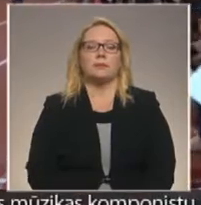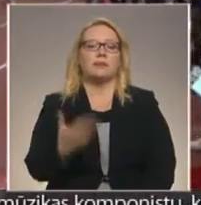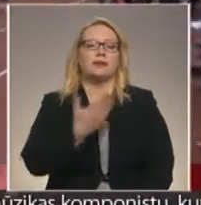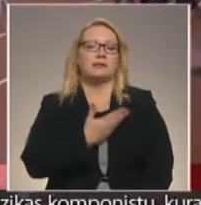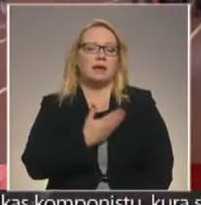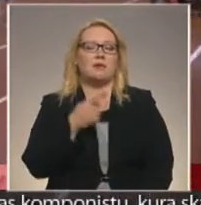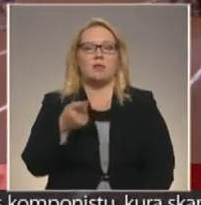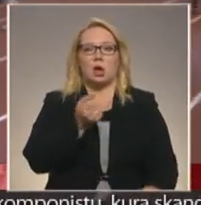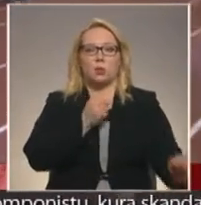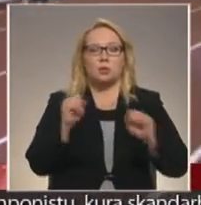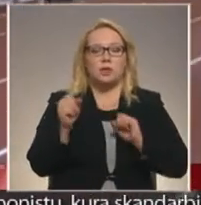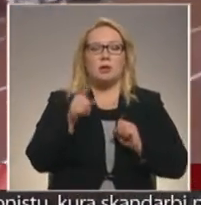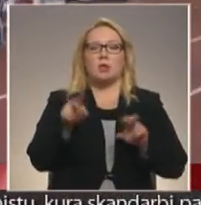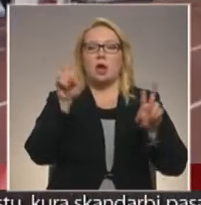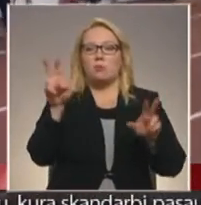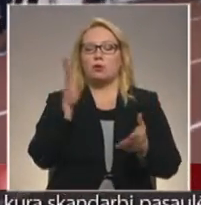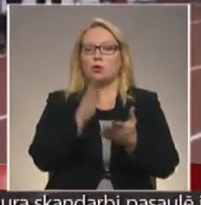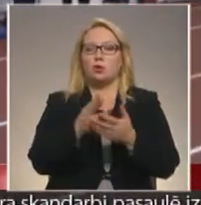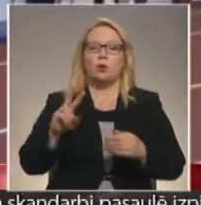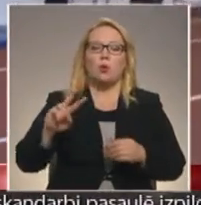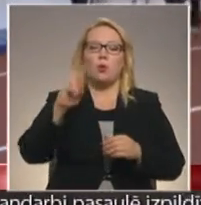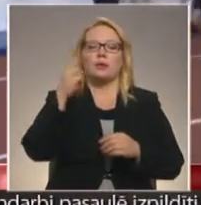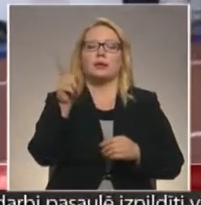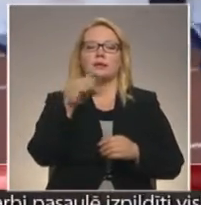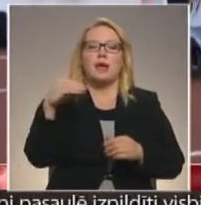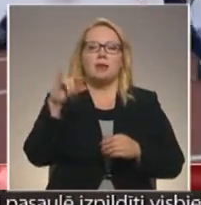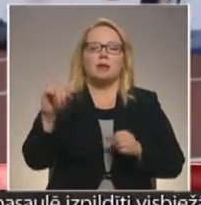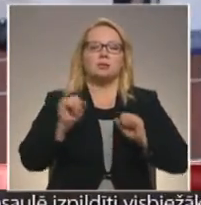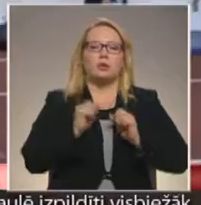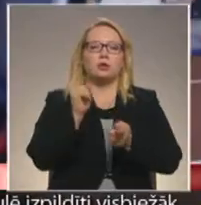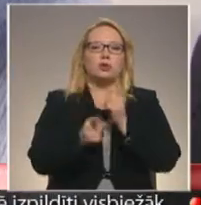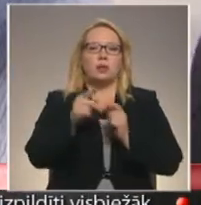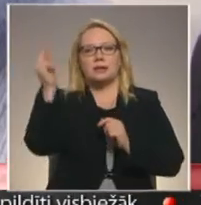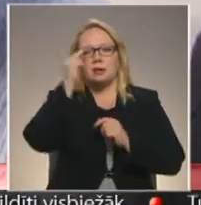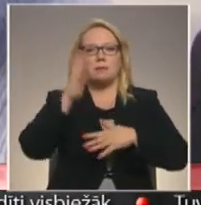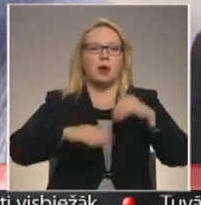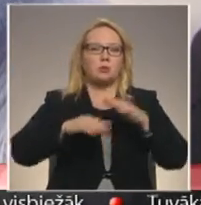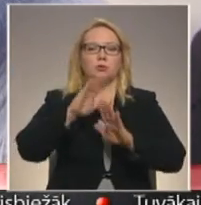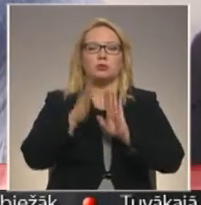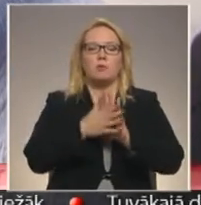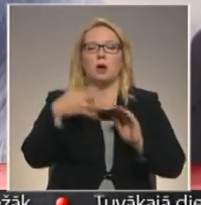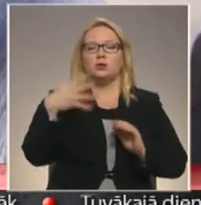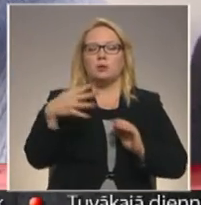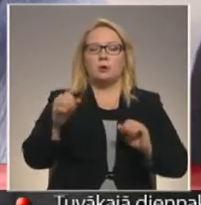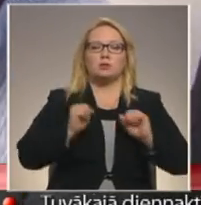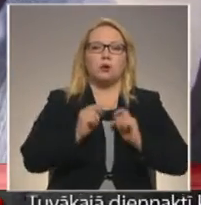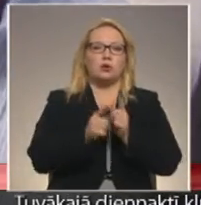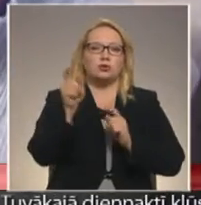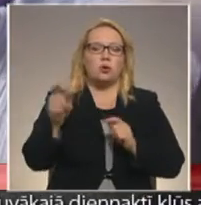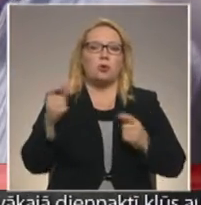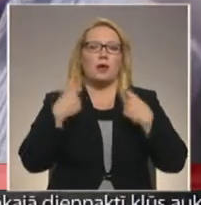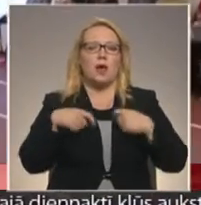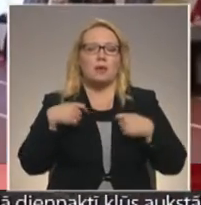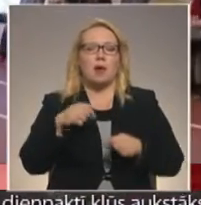Dzīve tā ir kustība. Ar šādu moto notika jau otrais Sēlijas sporta skolotāju seminārs praktikums. Kopumā ap 40 sporta pedagogi un treneri no